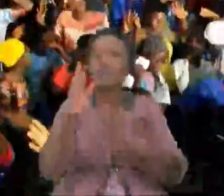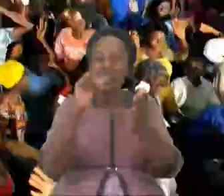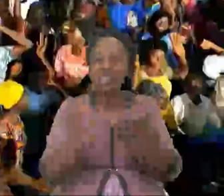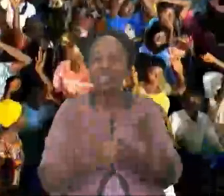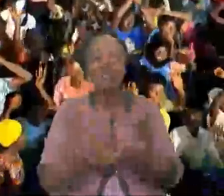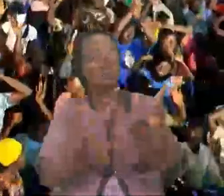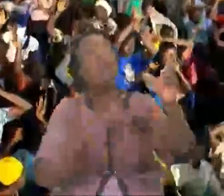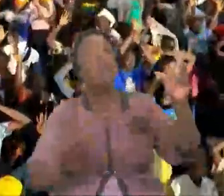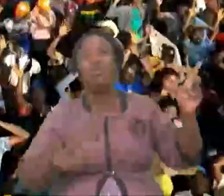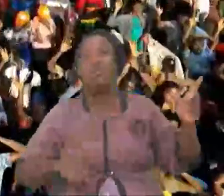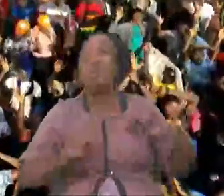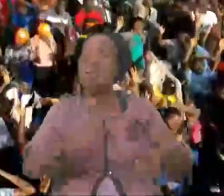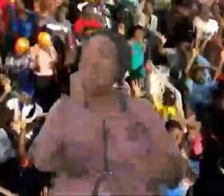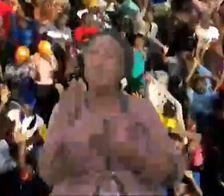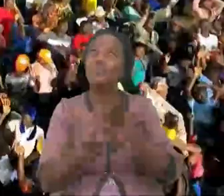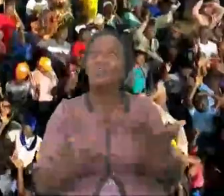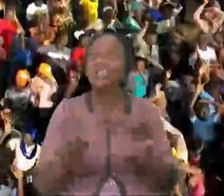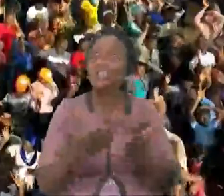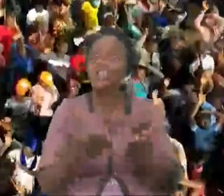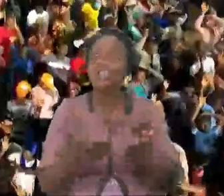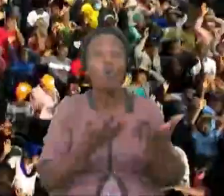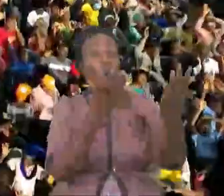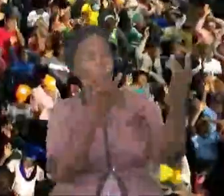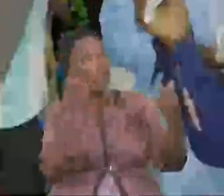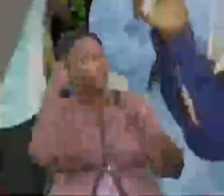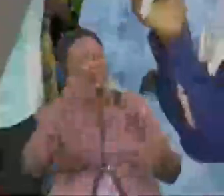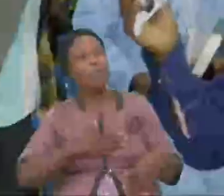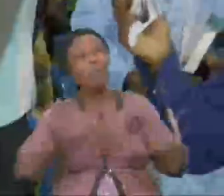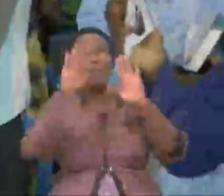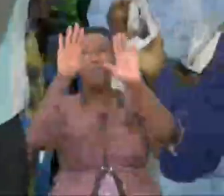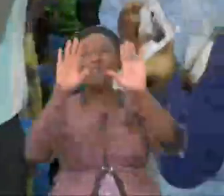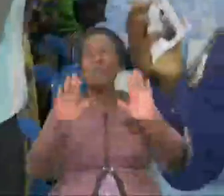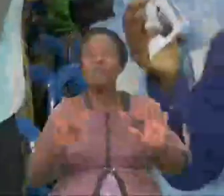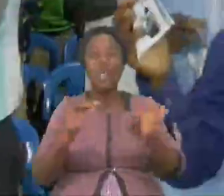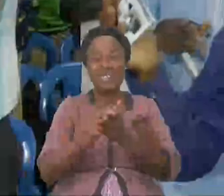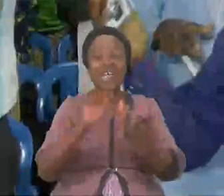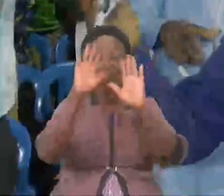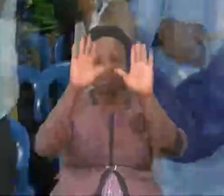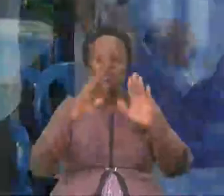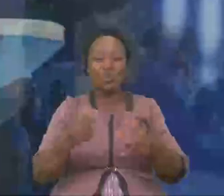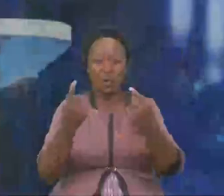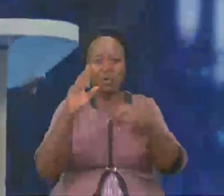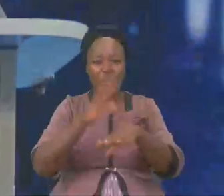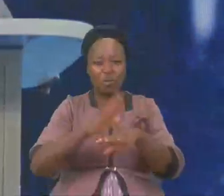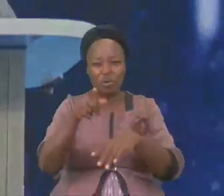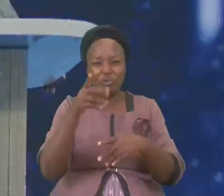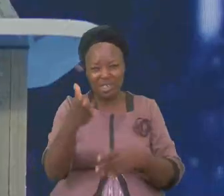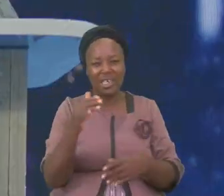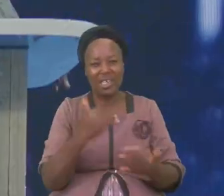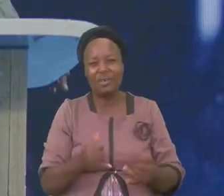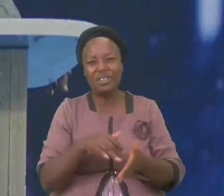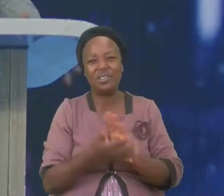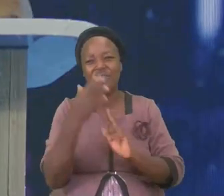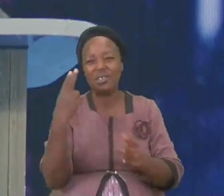que Seigneur, je suis là. Voulant mon miracle. Ce miracle va t'atteindre là-bas.